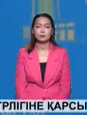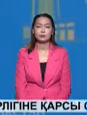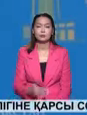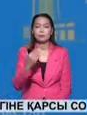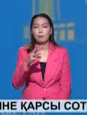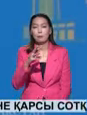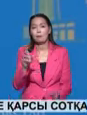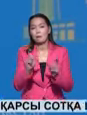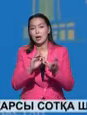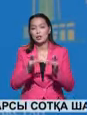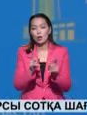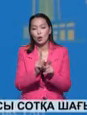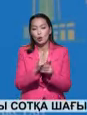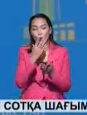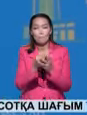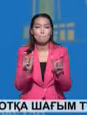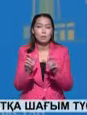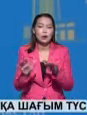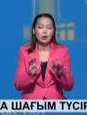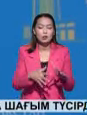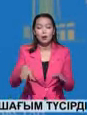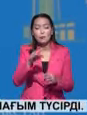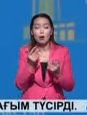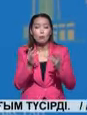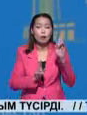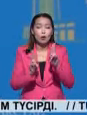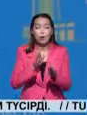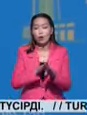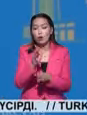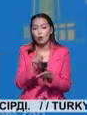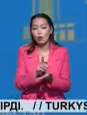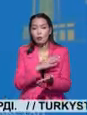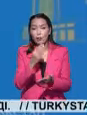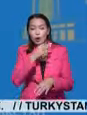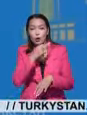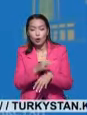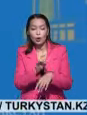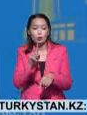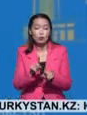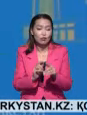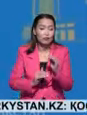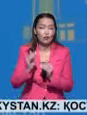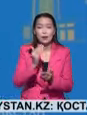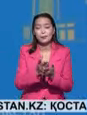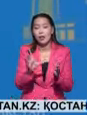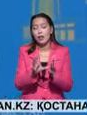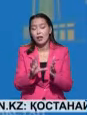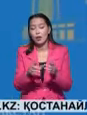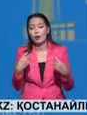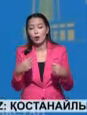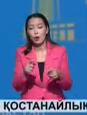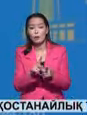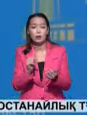Маркетплейстер өзге де сауда субъектілеріне бағытталған барлық талаптарды орындауы тиіс. Олардың жауапкершілігі тіпті жоғары. Электронды сауда алаңдарына